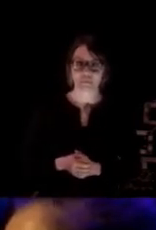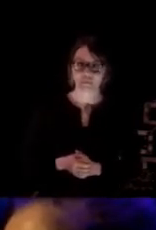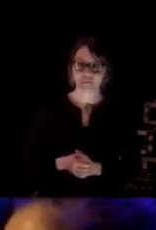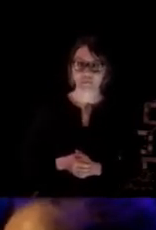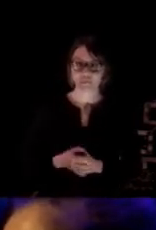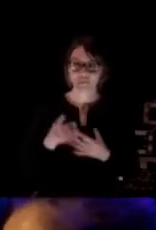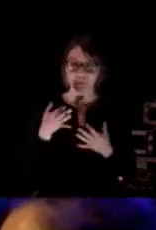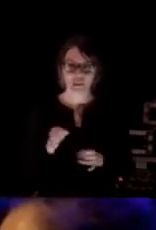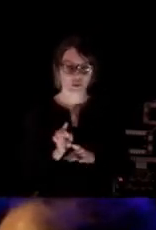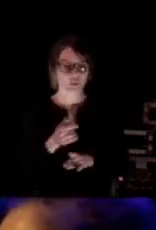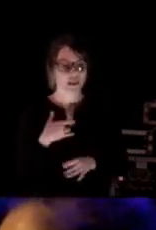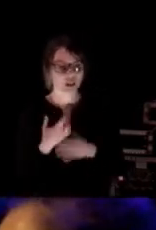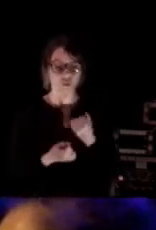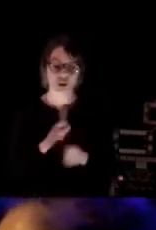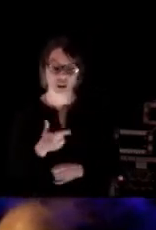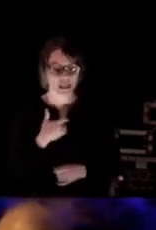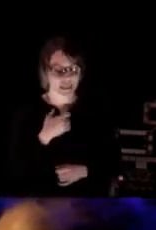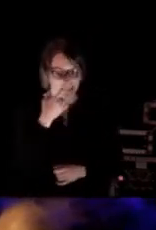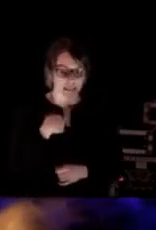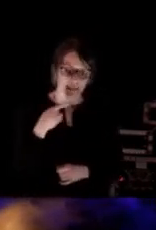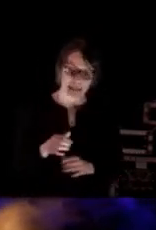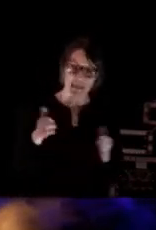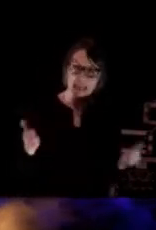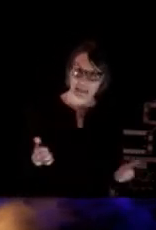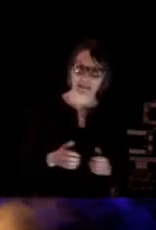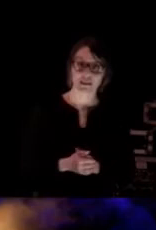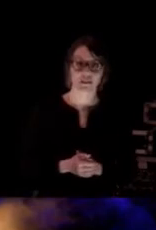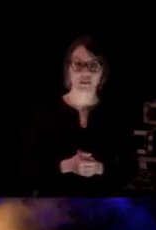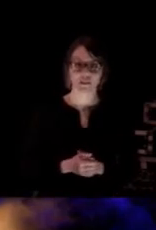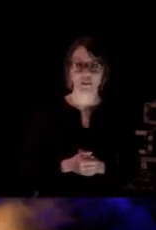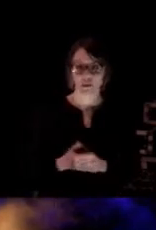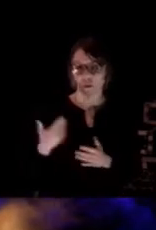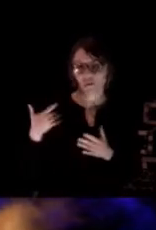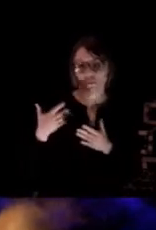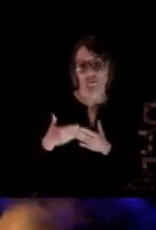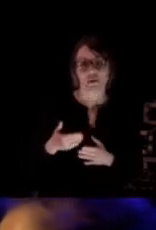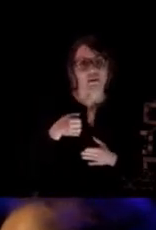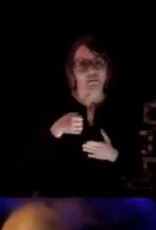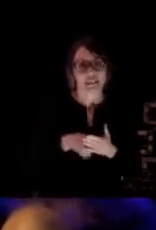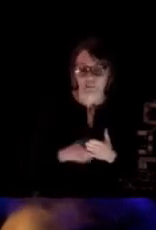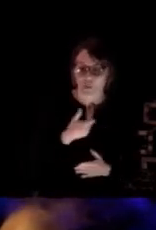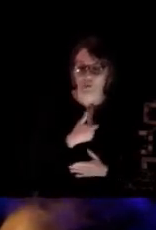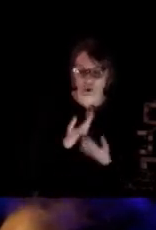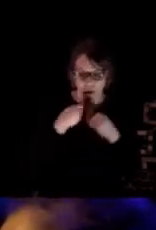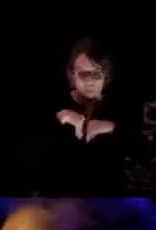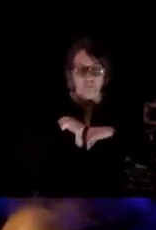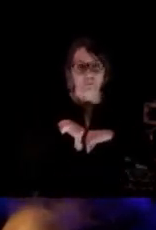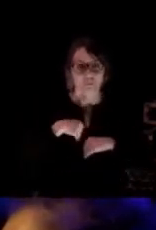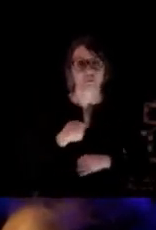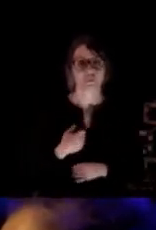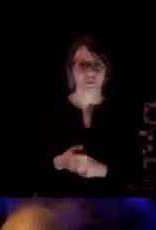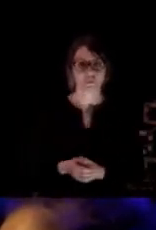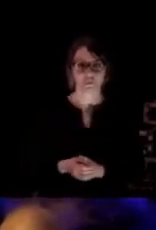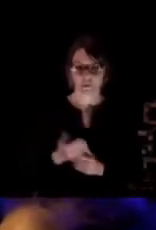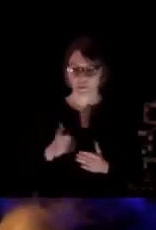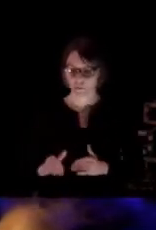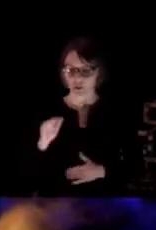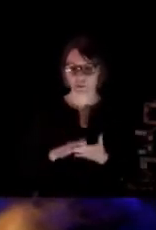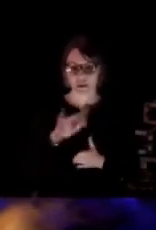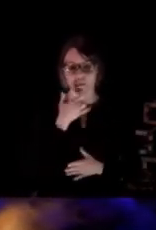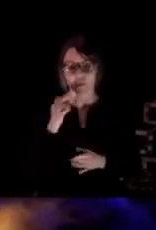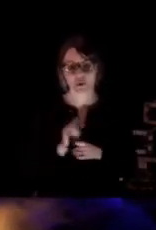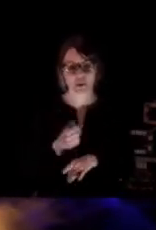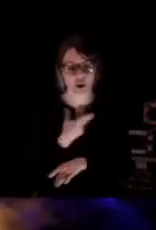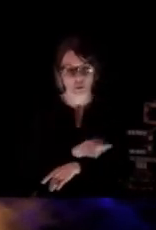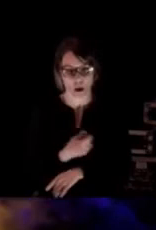Det er en ting jeg har gjort fordi at jeg tror det har vært greit, og fordi at jeg har slitt med så mye inni meg da. Som sagt, jeg vokste opp med en pappa